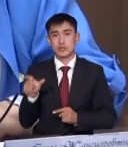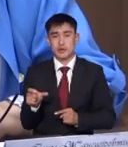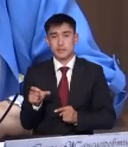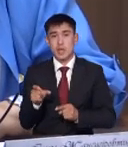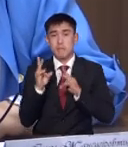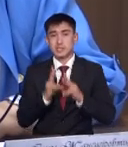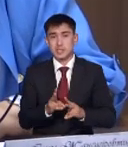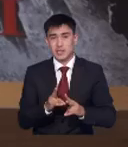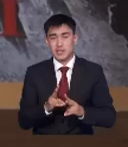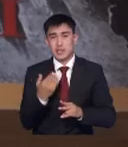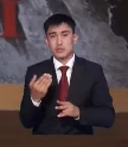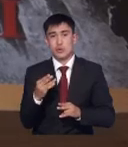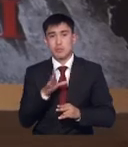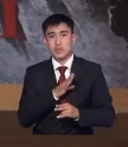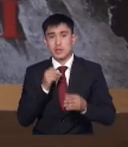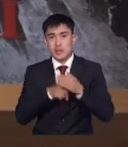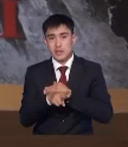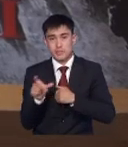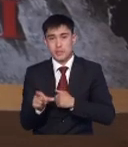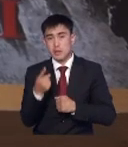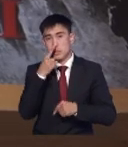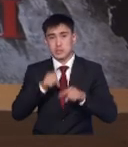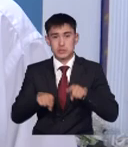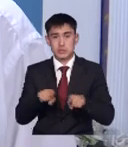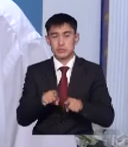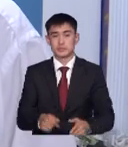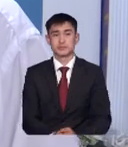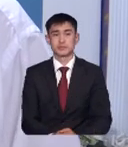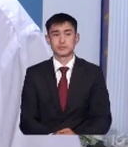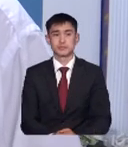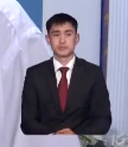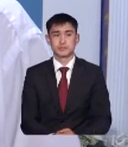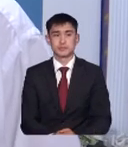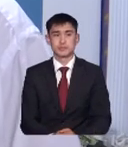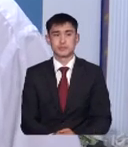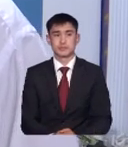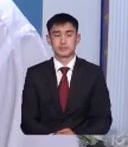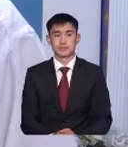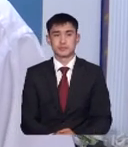Причем пострадали не только те, кто подвергся гонениям, но и их близкие.